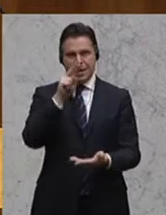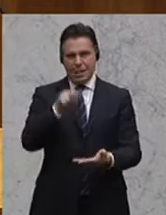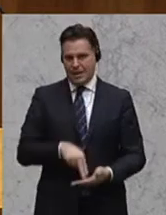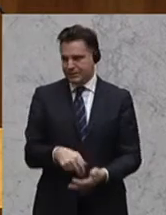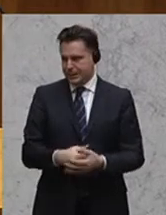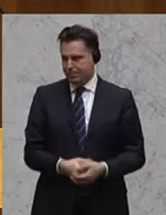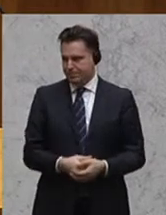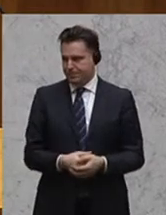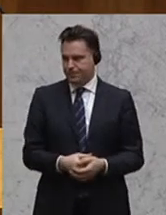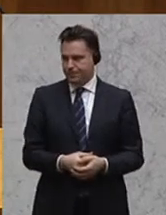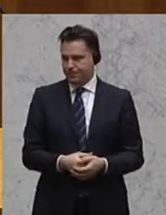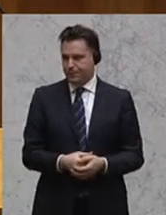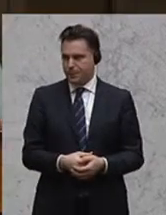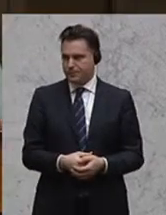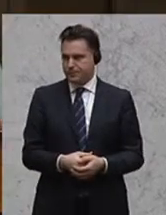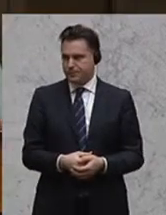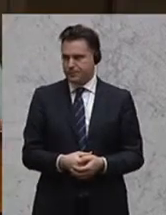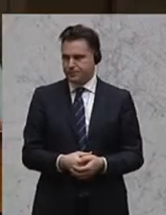hier...